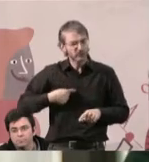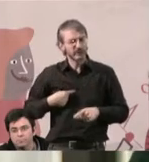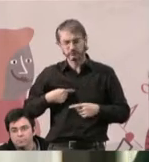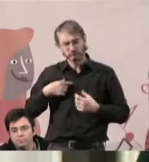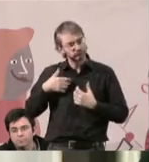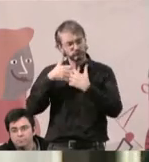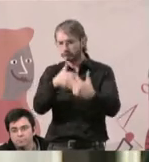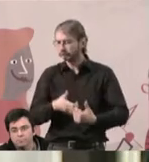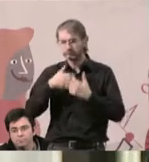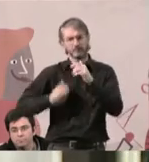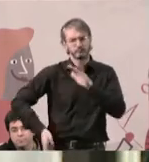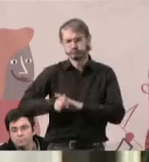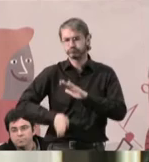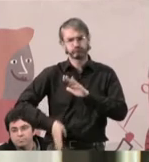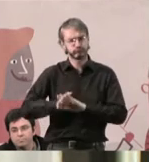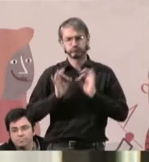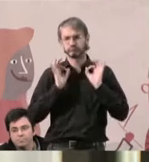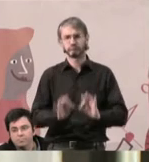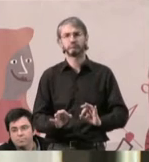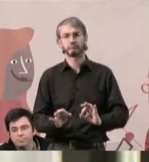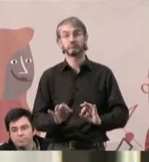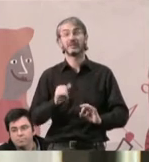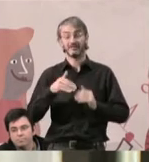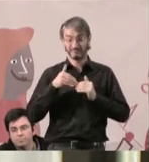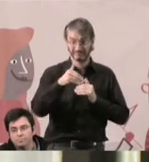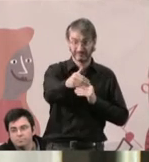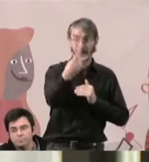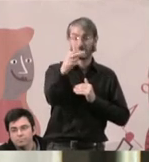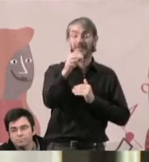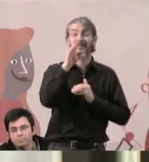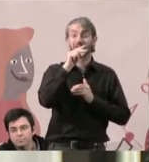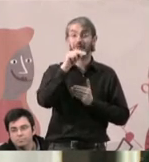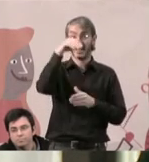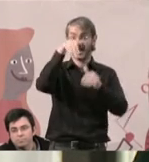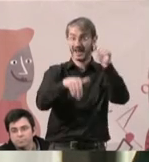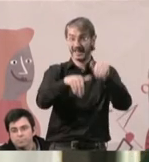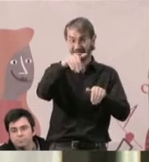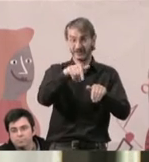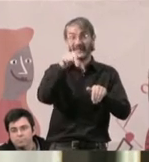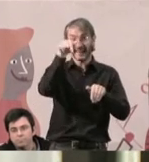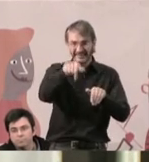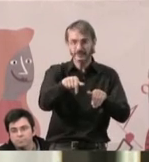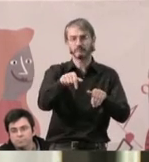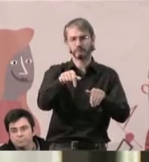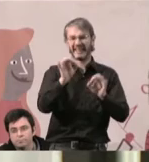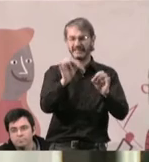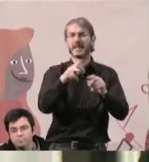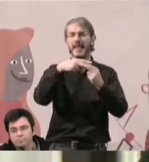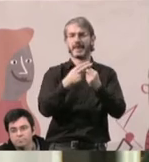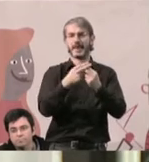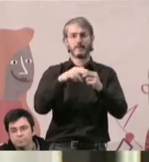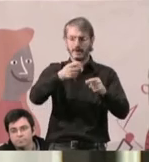totes les eines al nostre abast. I les eleccions del 20 de desembre és una de les nostres eines.